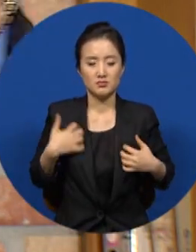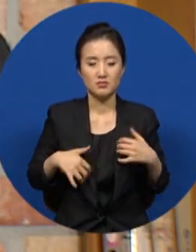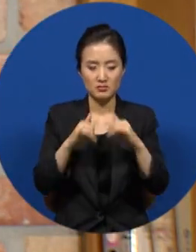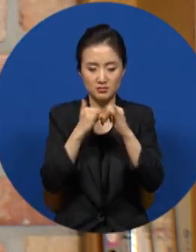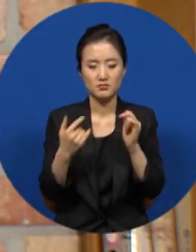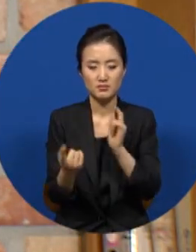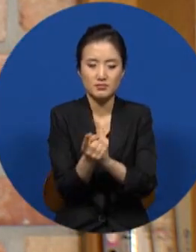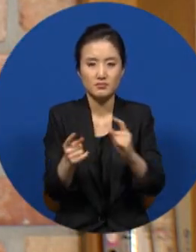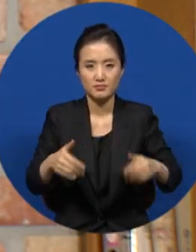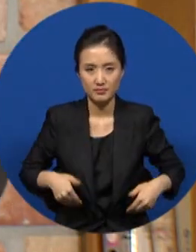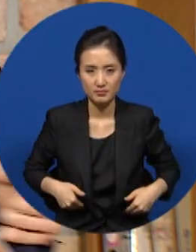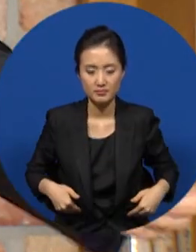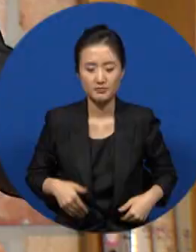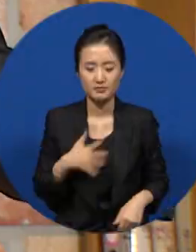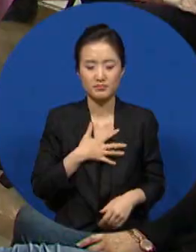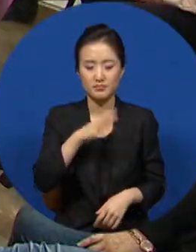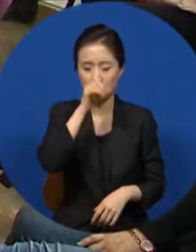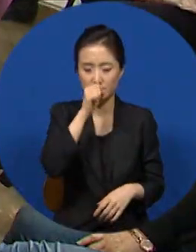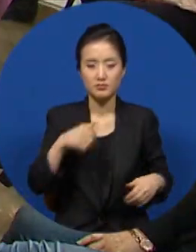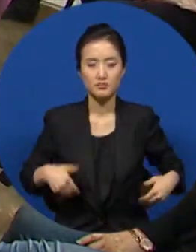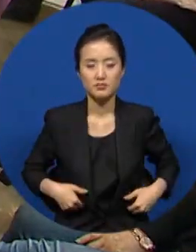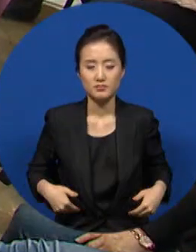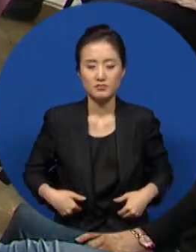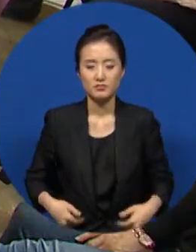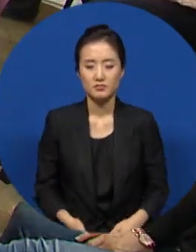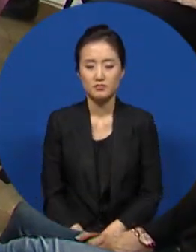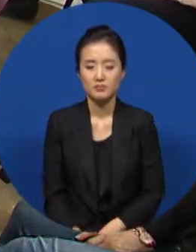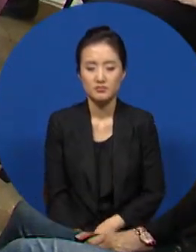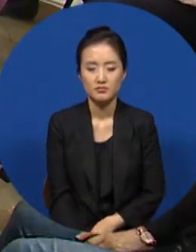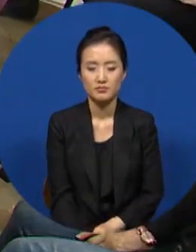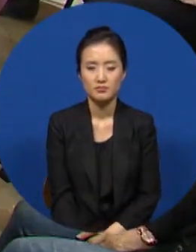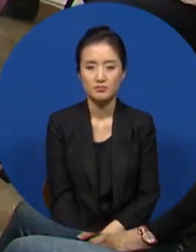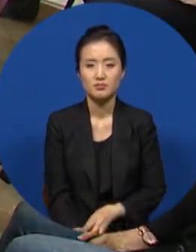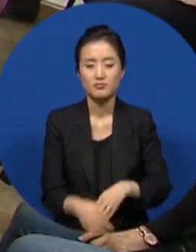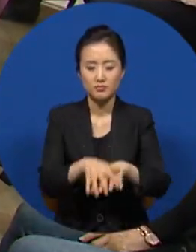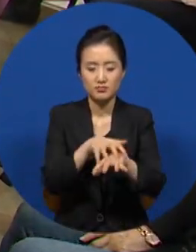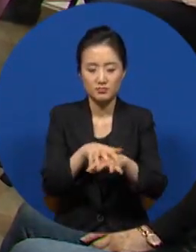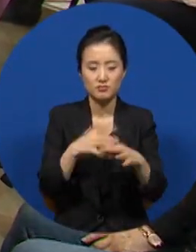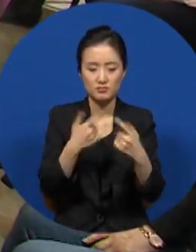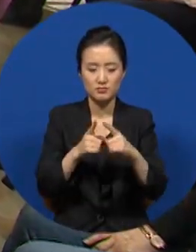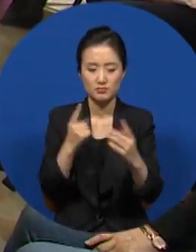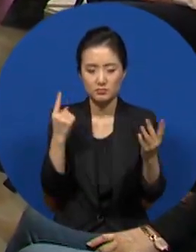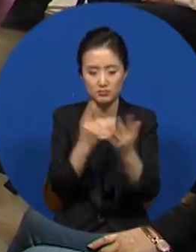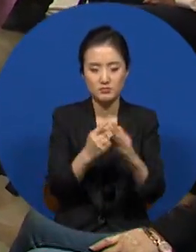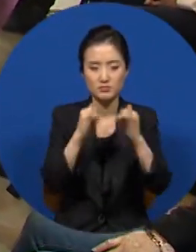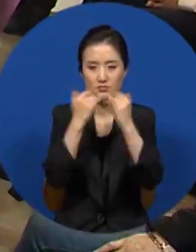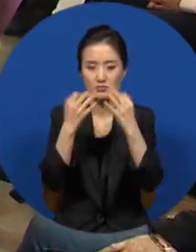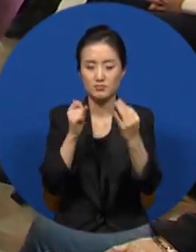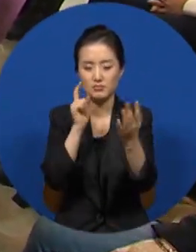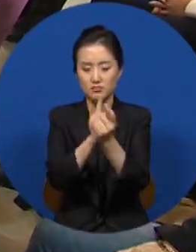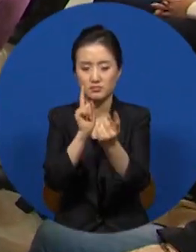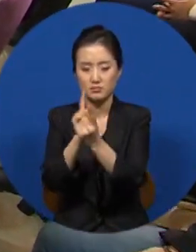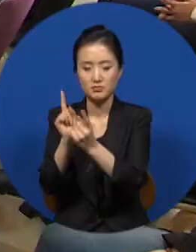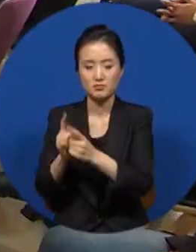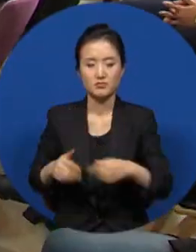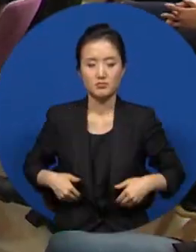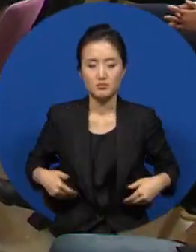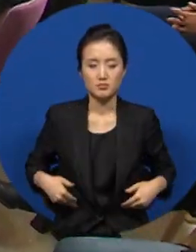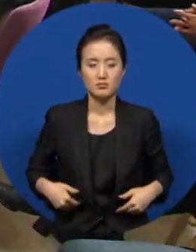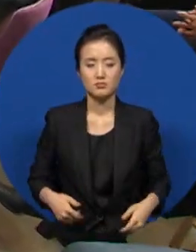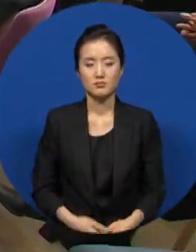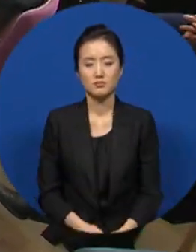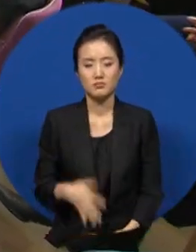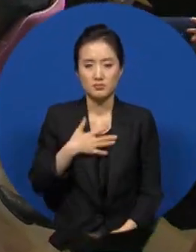되거든요. 기분이 좋아야 됩니다. 사람도 궁합이 맞아야 되거든요. 조직과도 궁합이 맞아야 되고 친하고 밝고 맑은 사람들하고 주위에 두면은